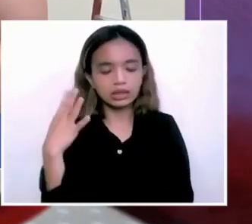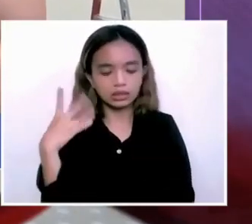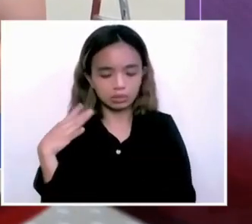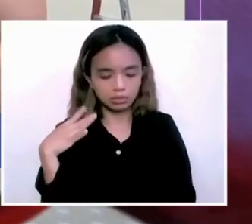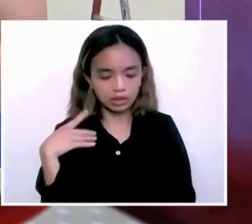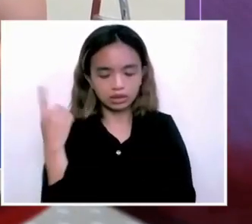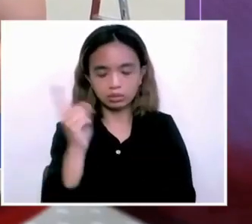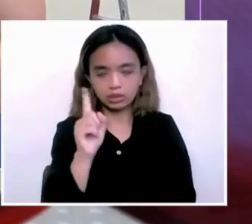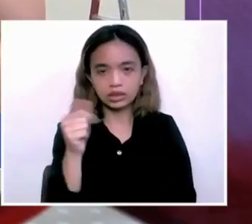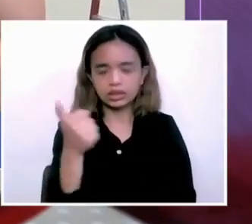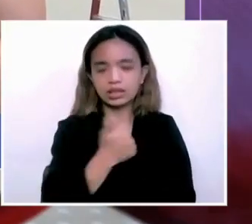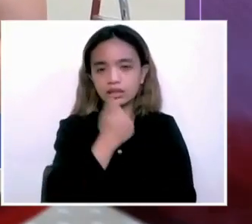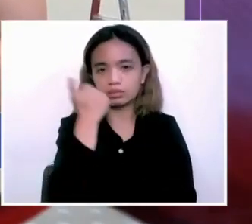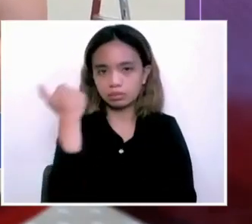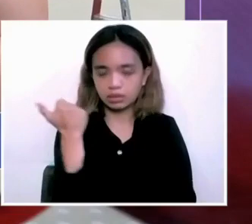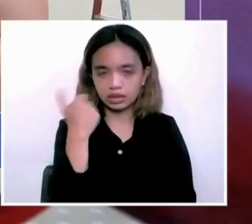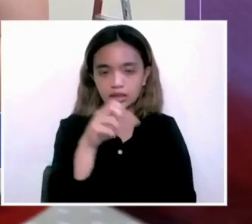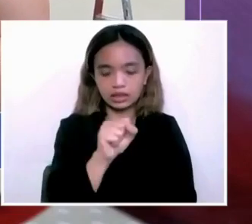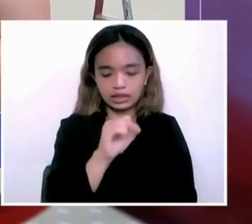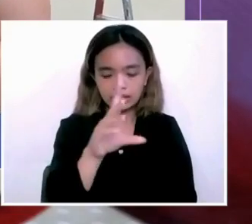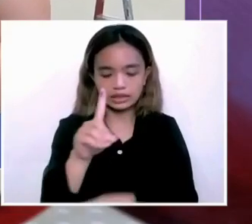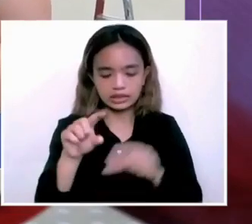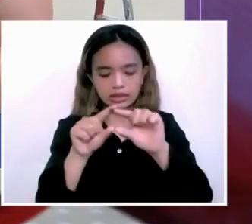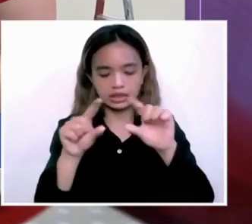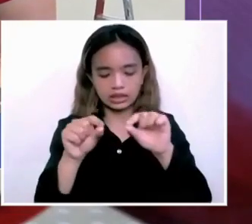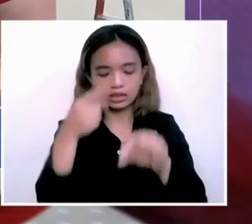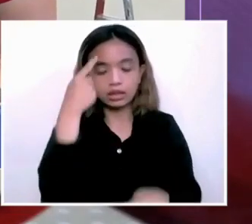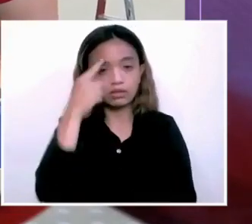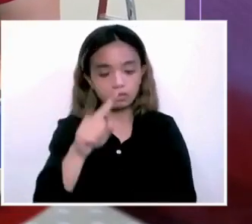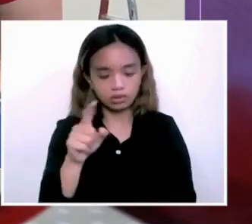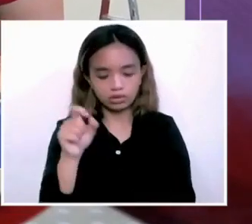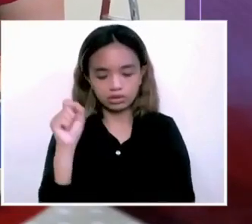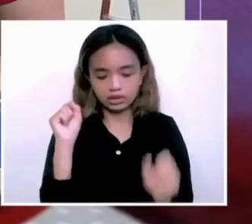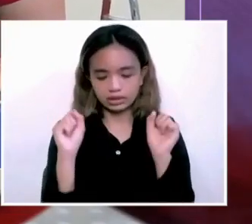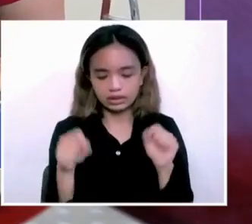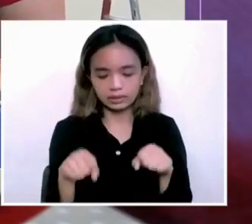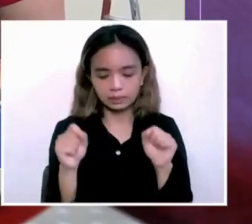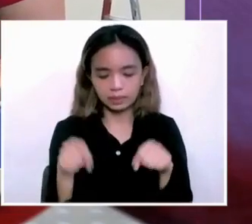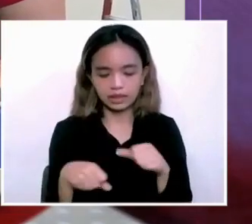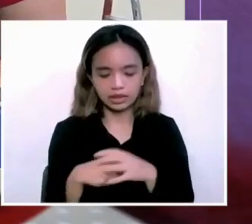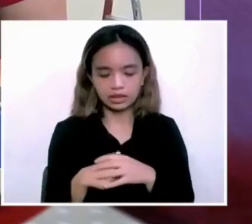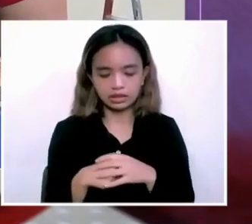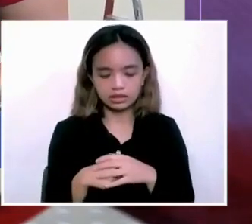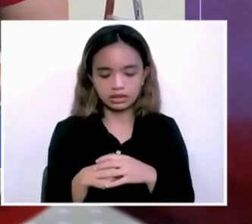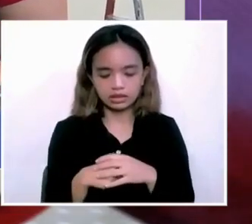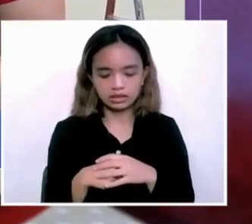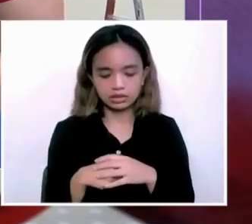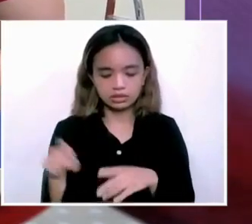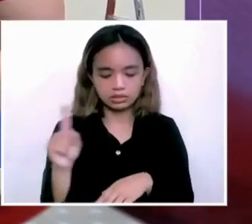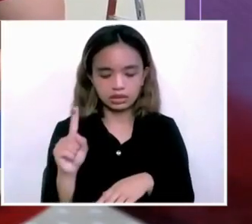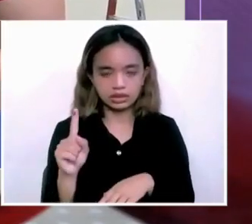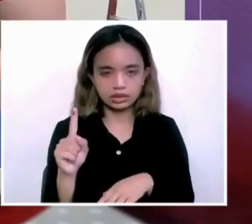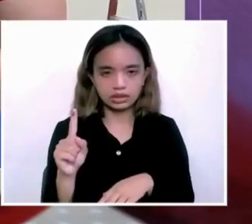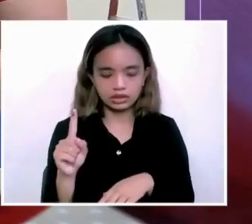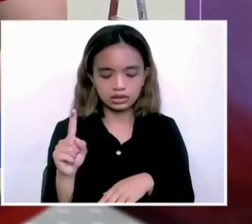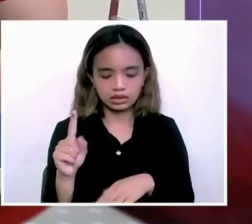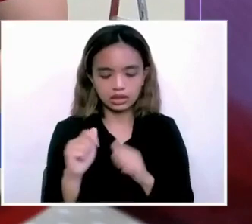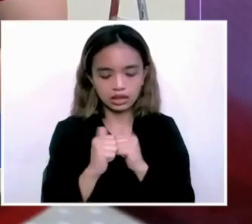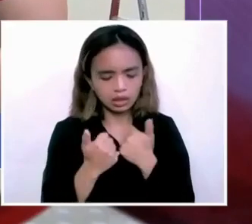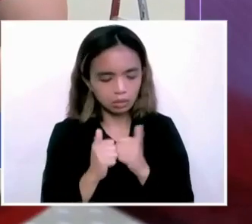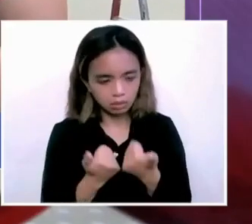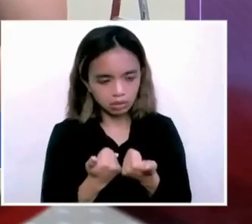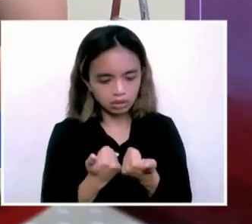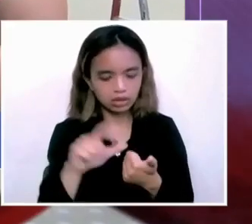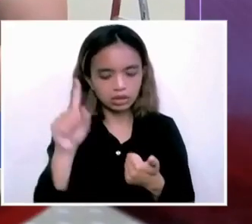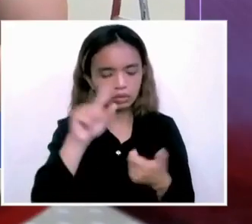yung ibang mga SD cards para mabilang yung mga nalalabing mga balota. So, paano yan? At ano ang